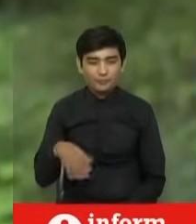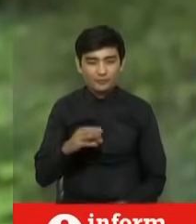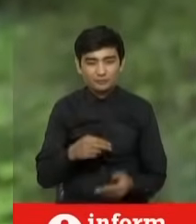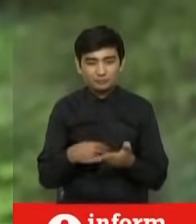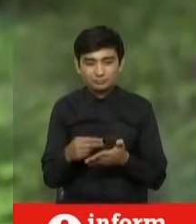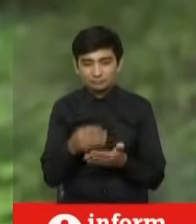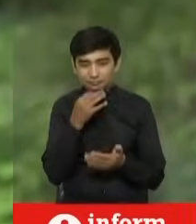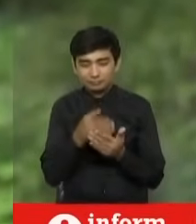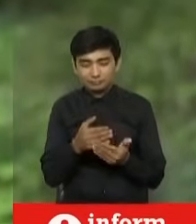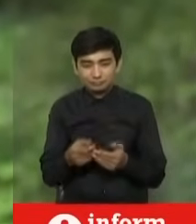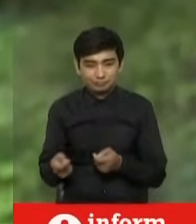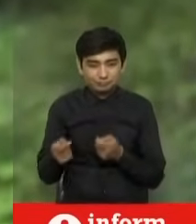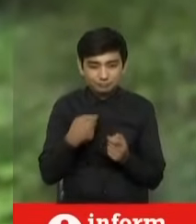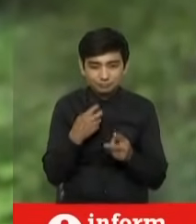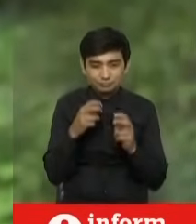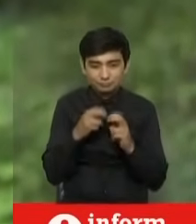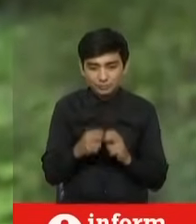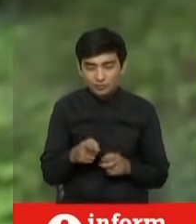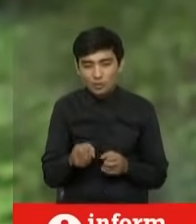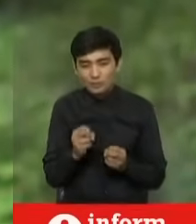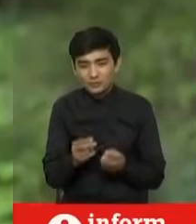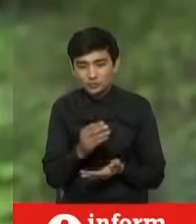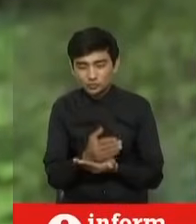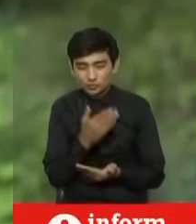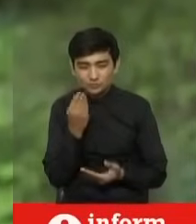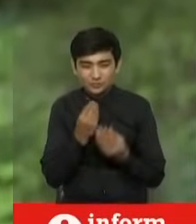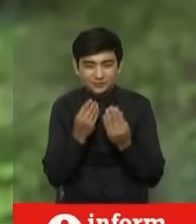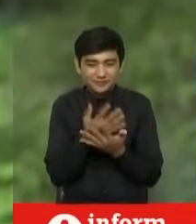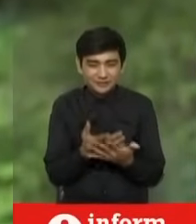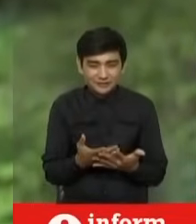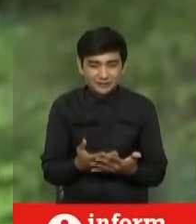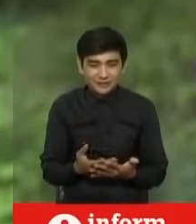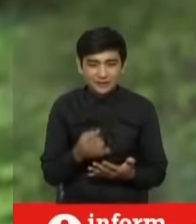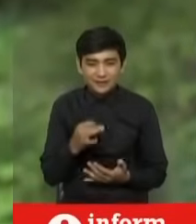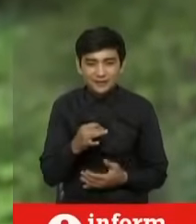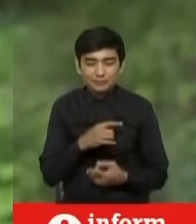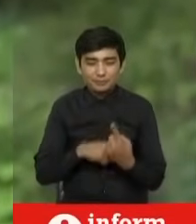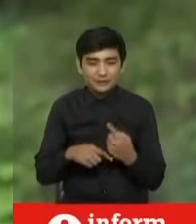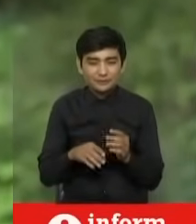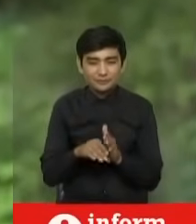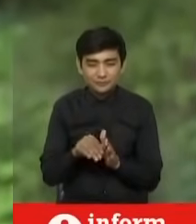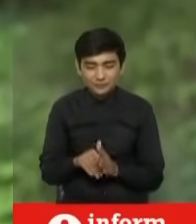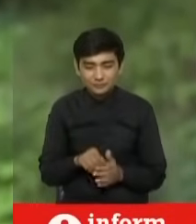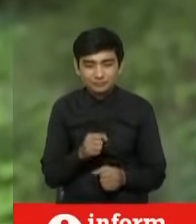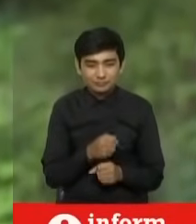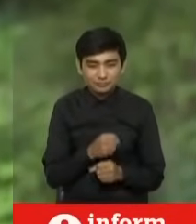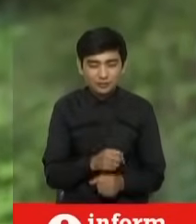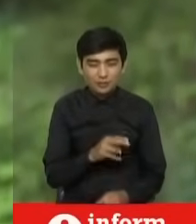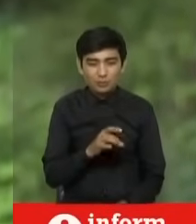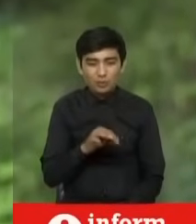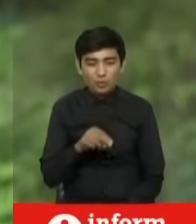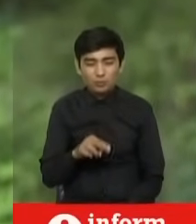закупа, мониторинга безопасности продукции. В ходе него мы отбираем, проводим отбор проб